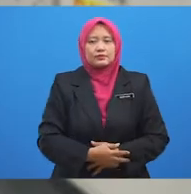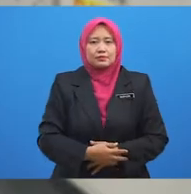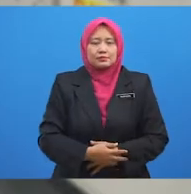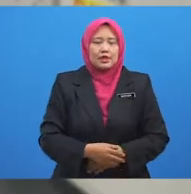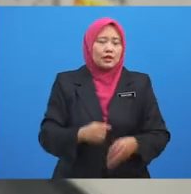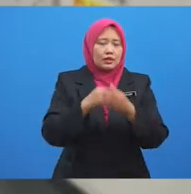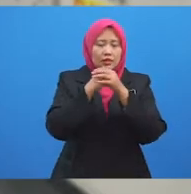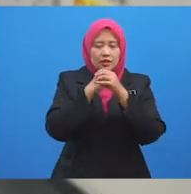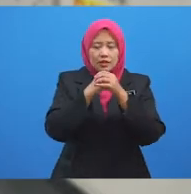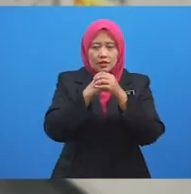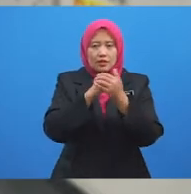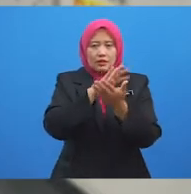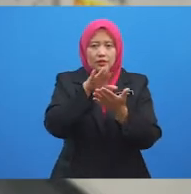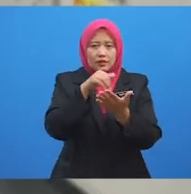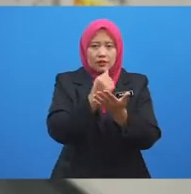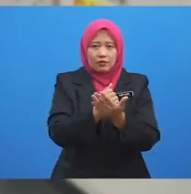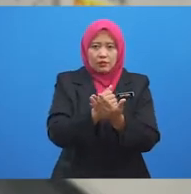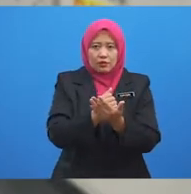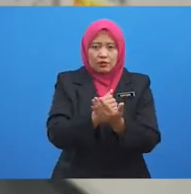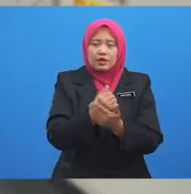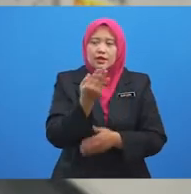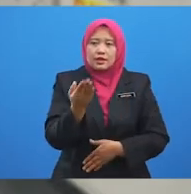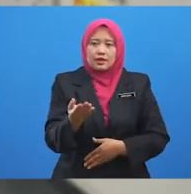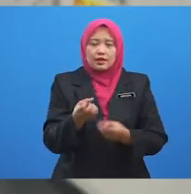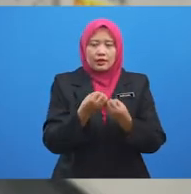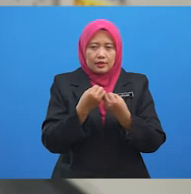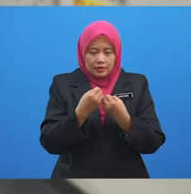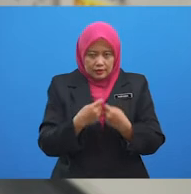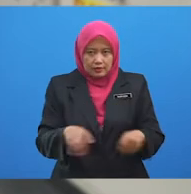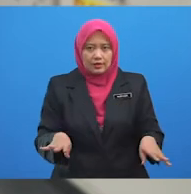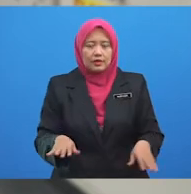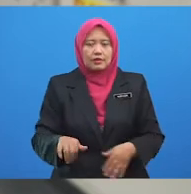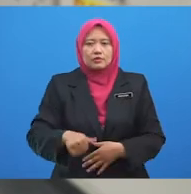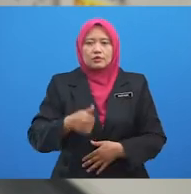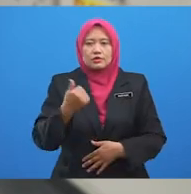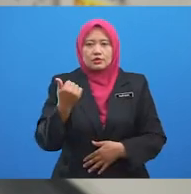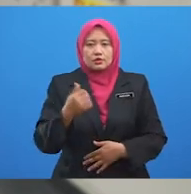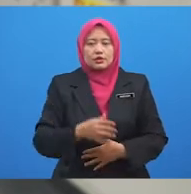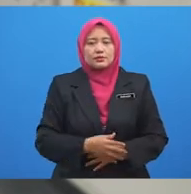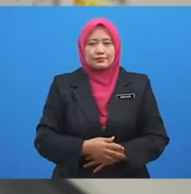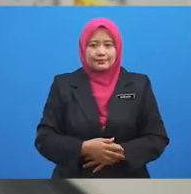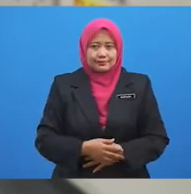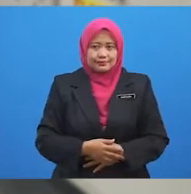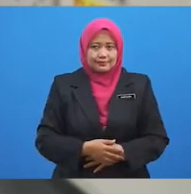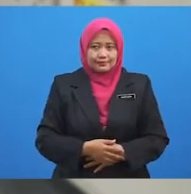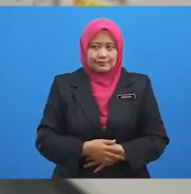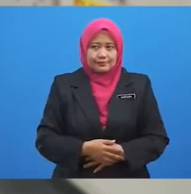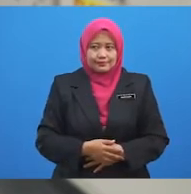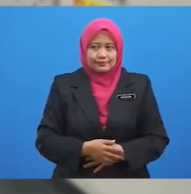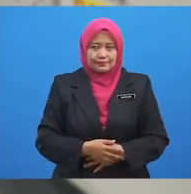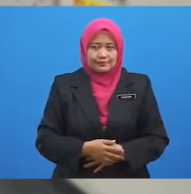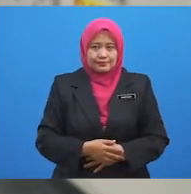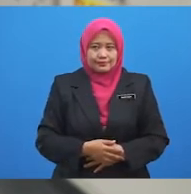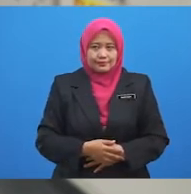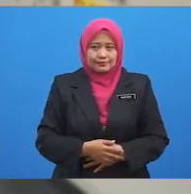Tahniah, murid-murid. Anda telah berjaya sampai ke penghujung pembelajaran pada hari